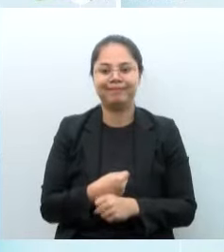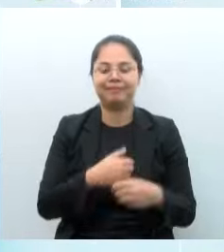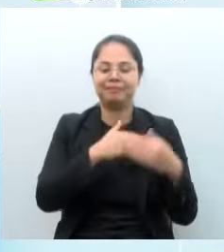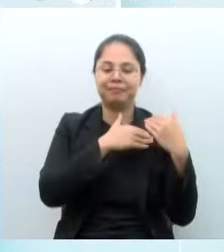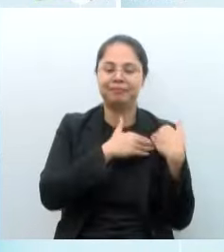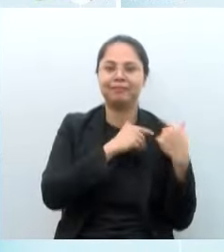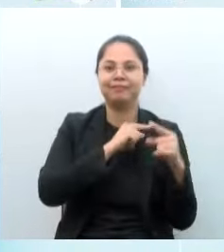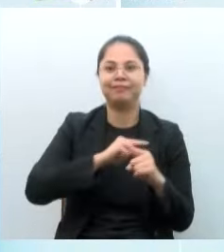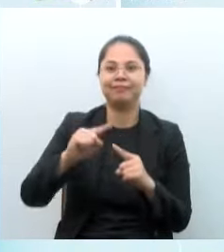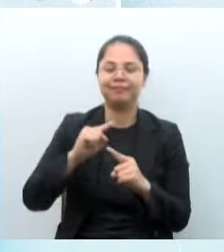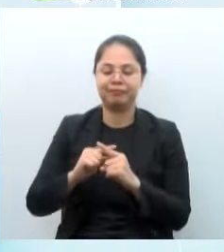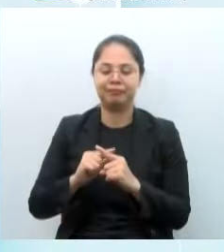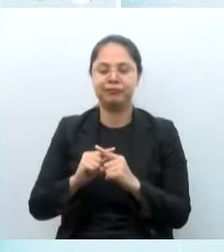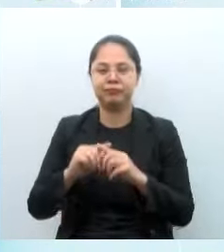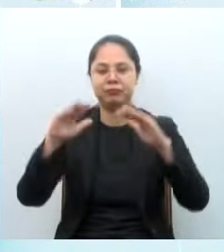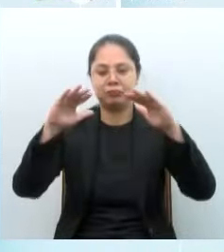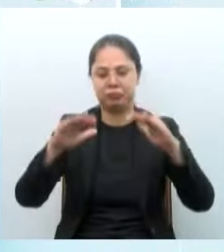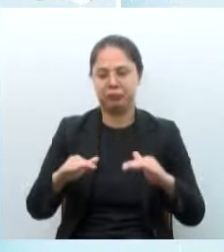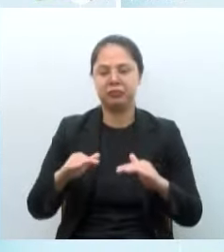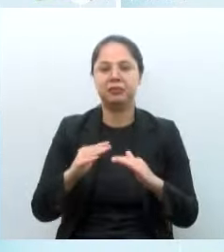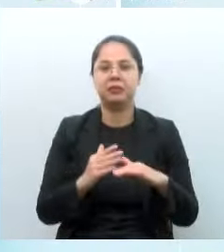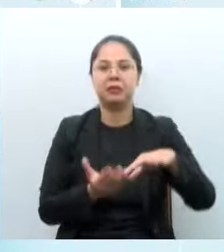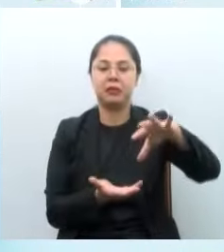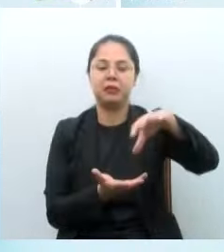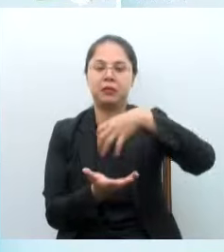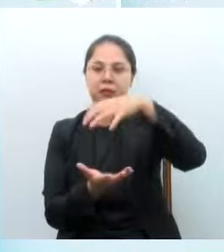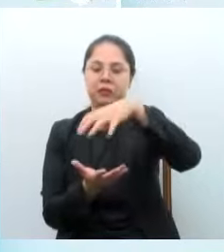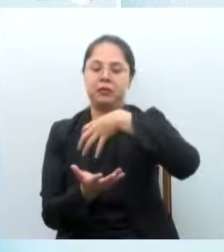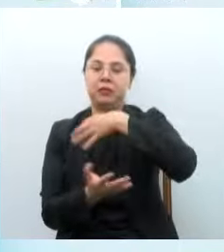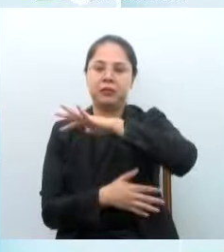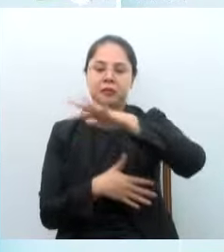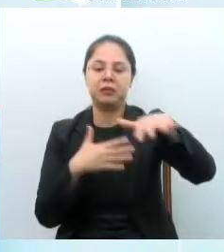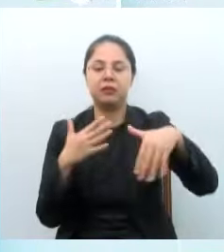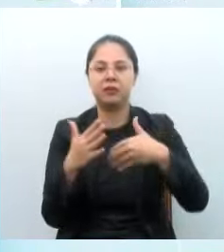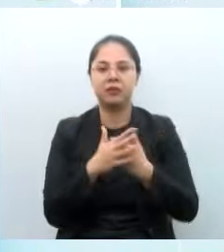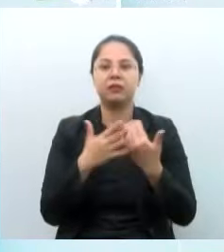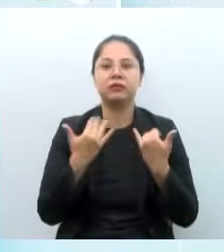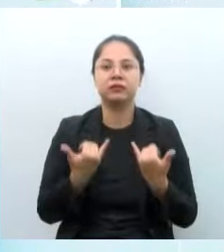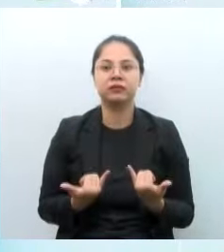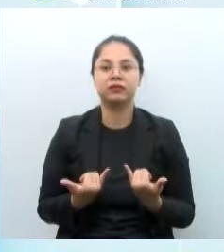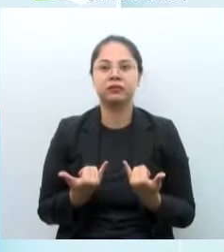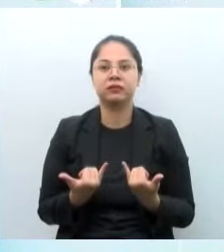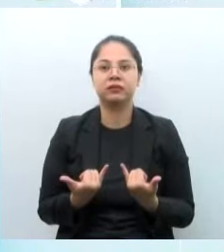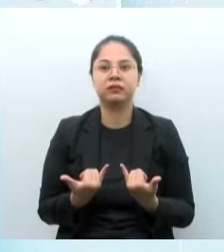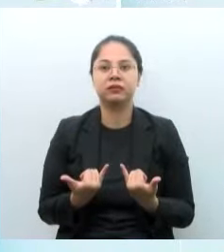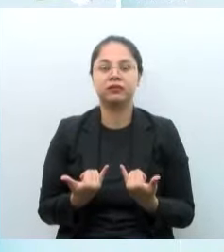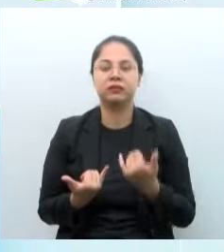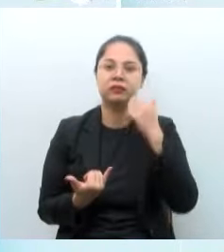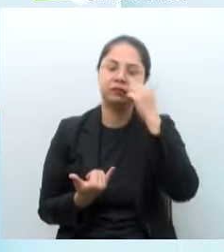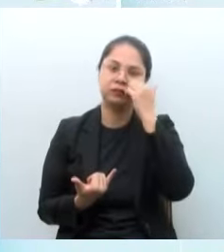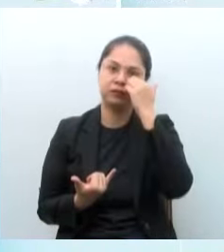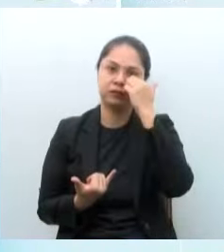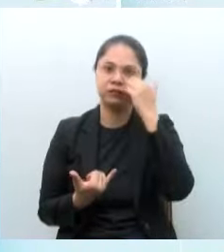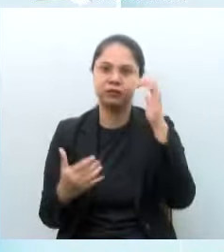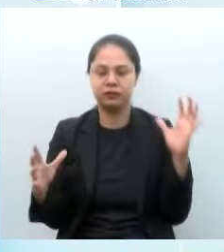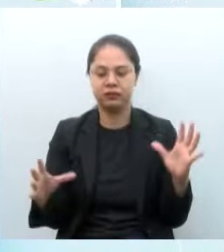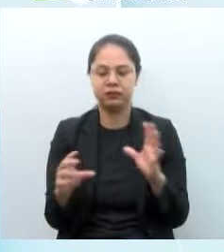านซึ่งจากข้อมูลที่ได้มาทางสำนักติดตามและประเมินผลก็ได้นำมากรุ๊ปปิ้งนะครับรวมเข้